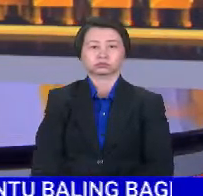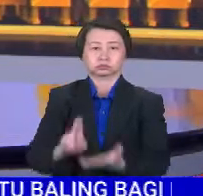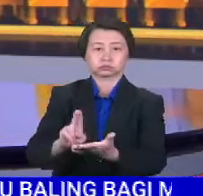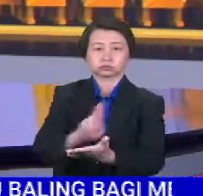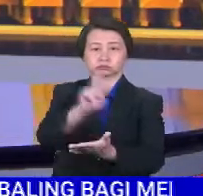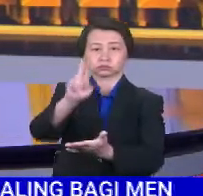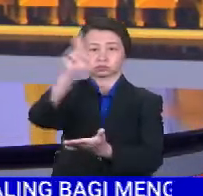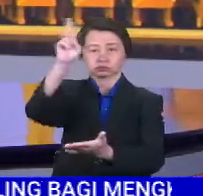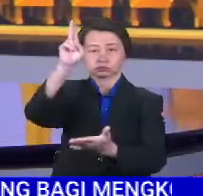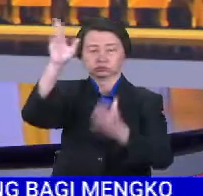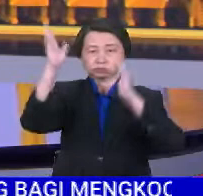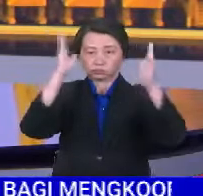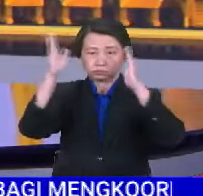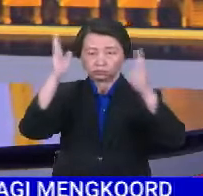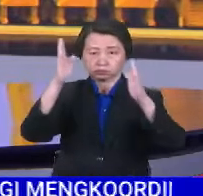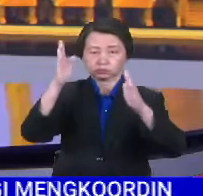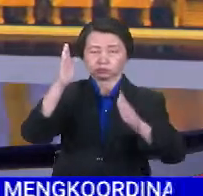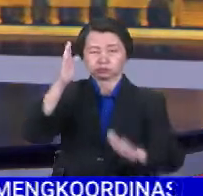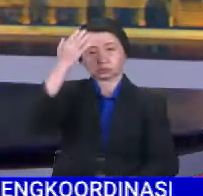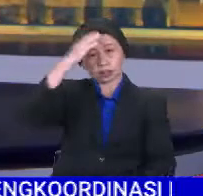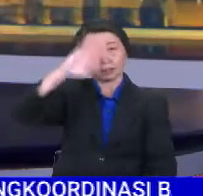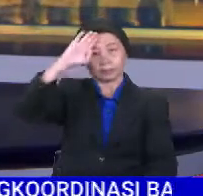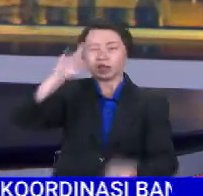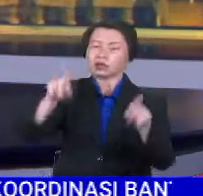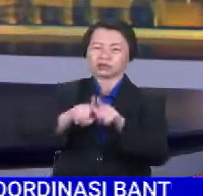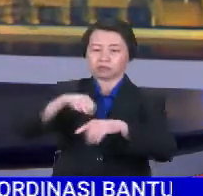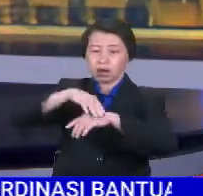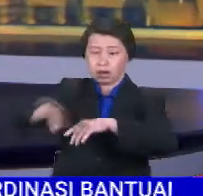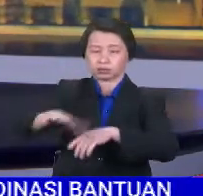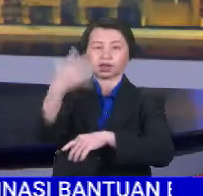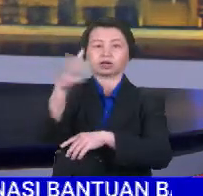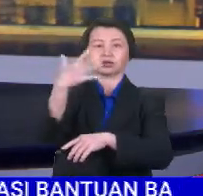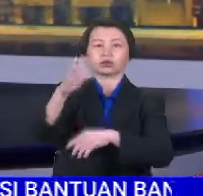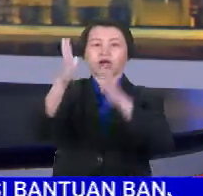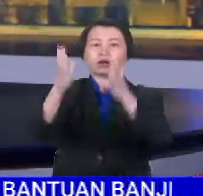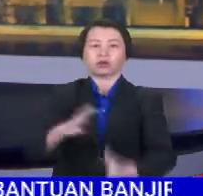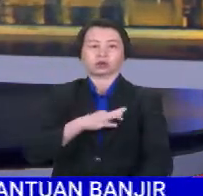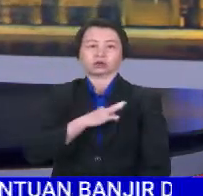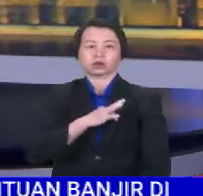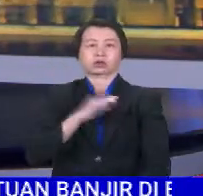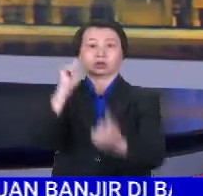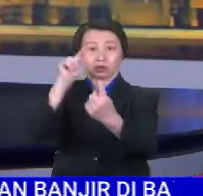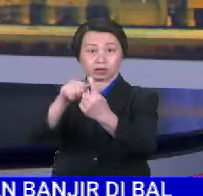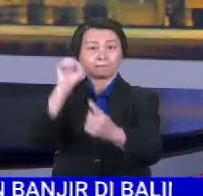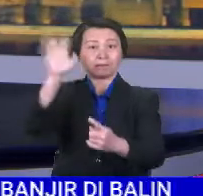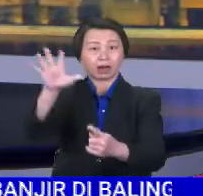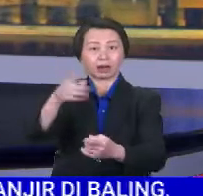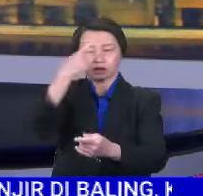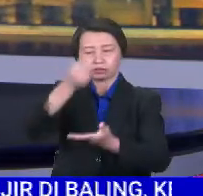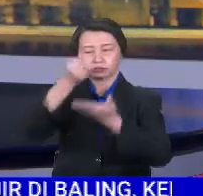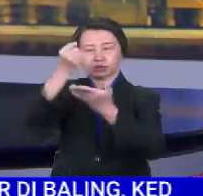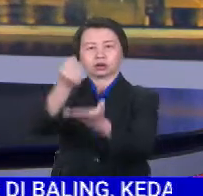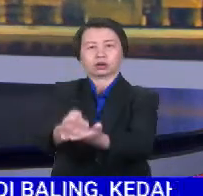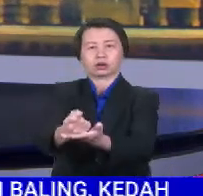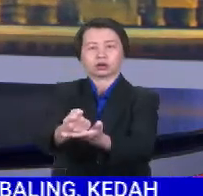Malaysia vs unimap juga turut menghantari 15 sukarelawan Kampung Iboy Kupang di Bali sebagai misi